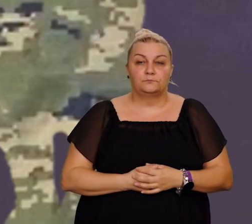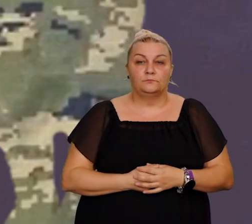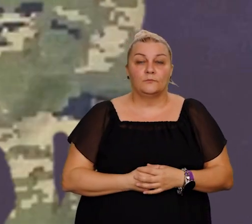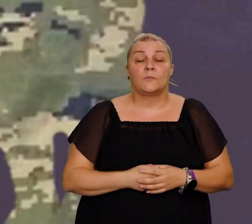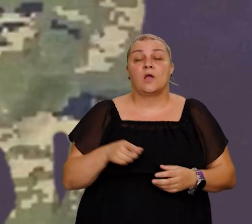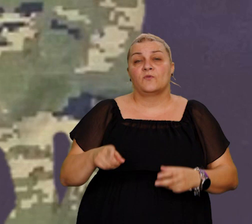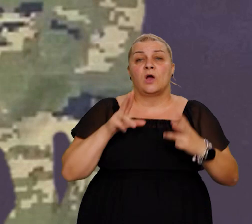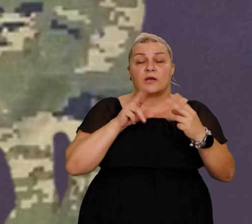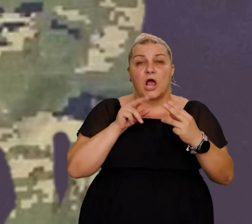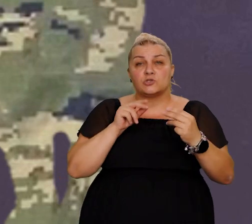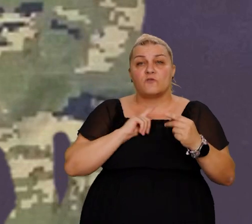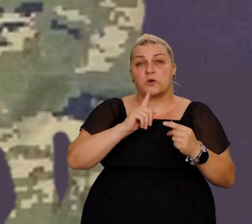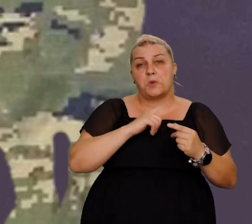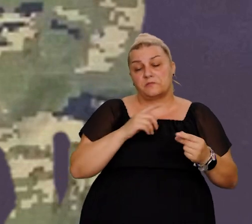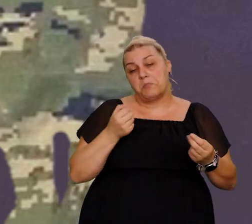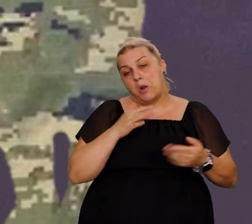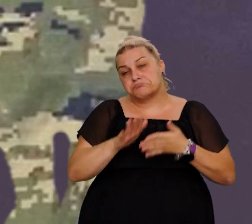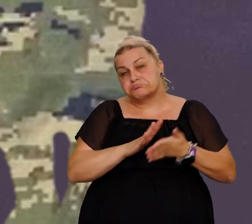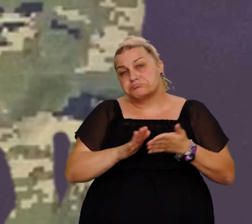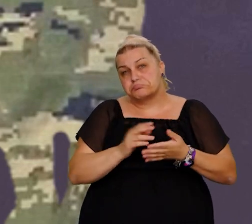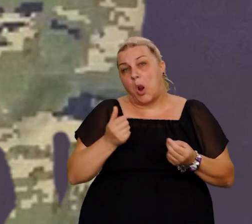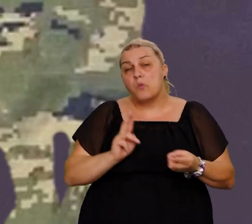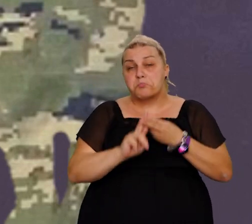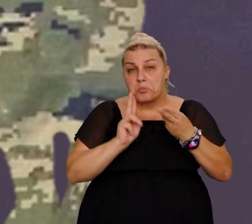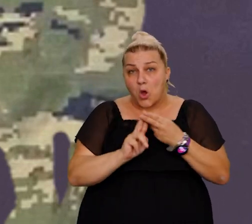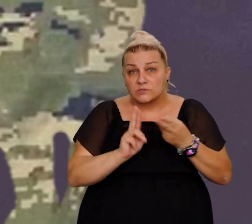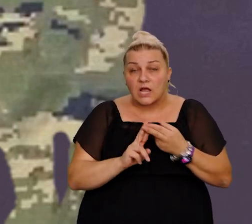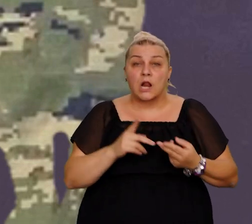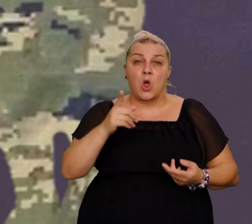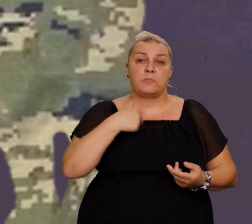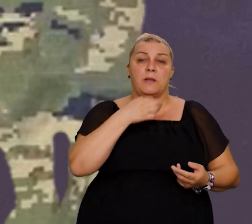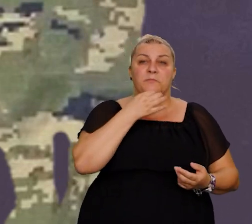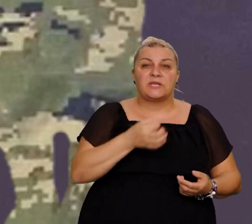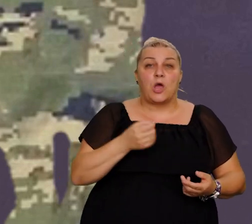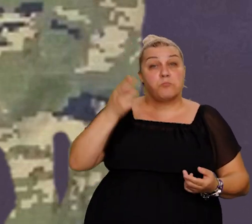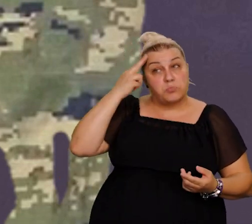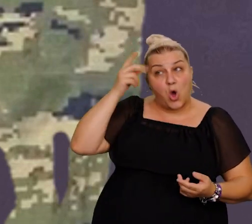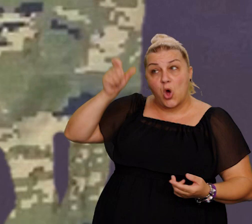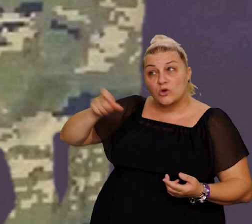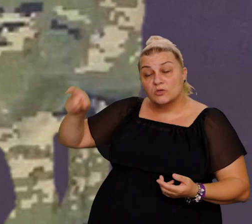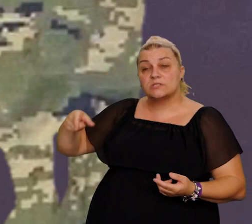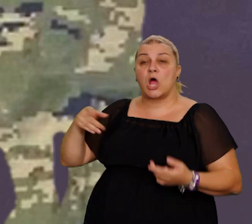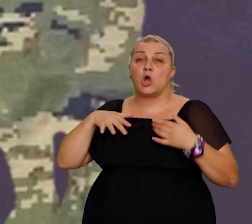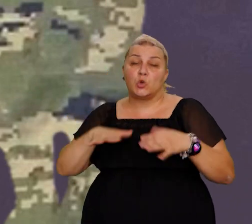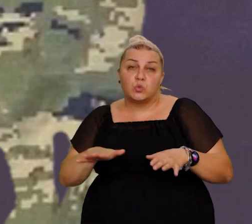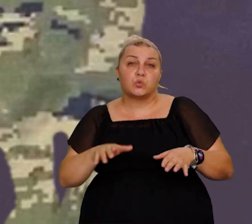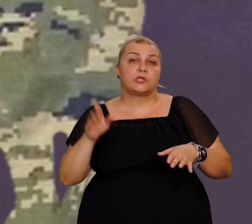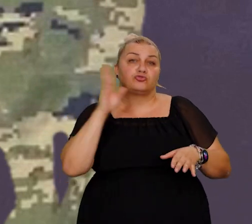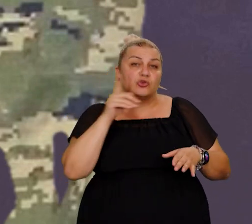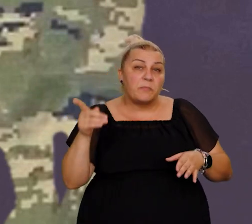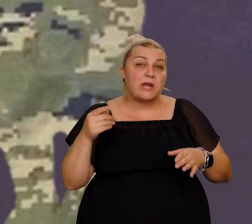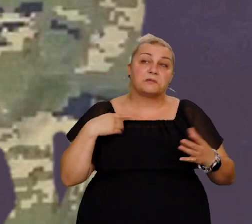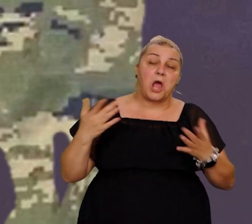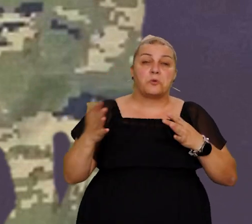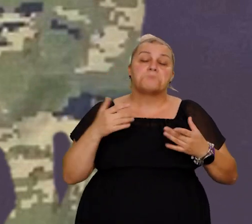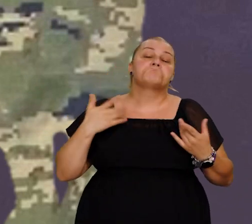da smo malo u razgovoru se malo i upoznali, tako mi je pričao, ja ga pitao za neke ljude u Šibeniku sa broda to gdje je služio vojsku i